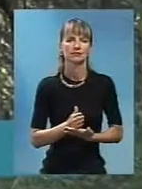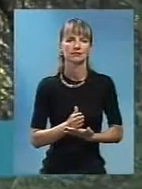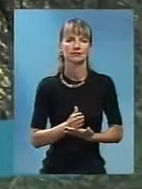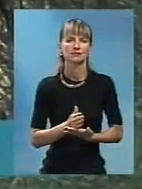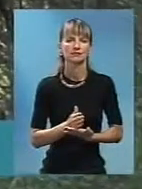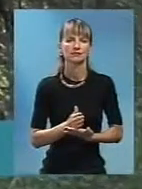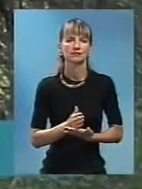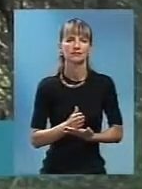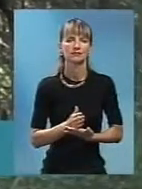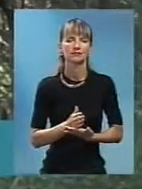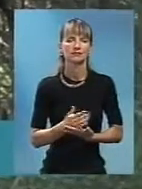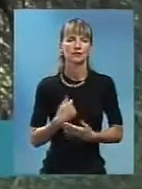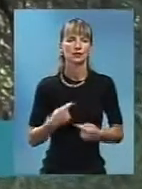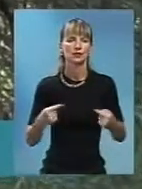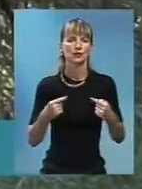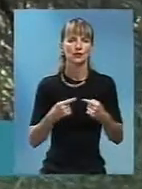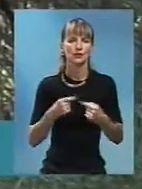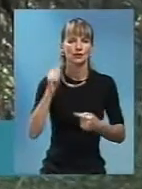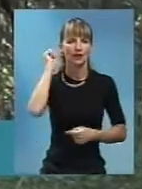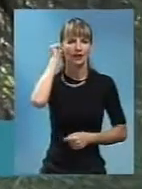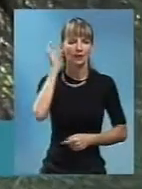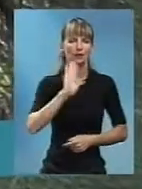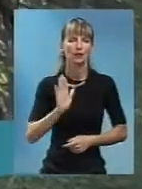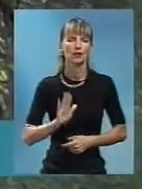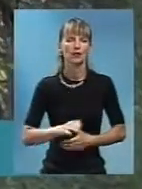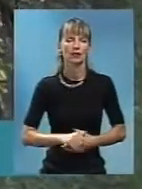Ой, я точно не пам'ятаю. Воля.